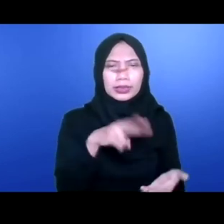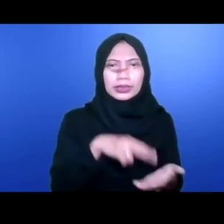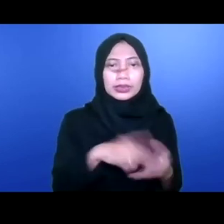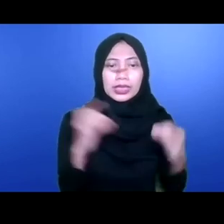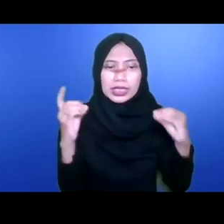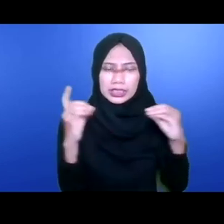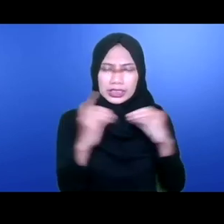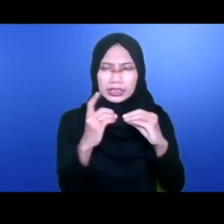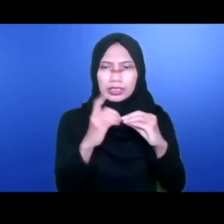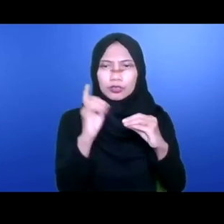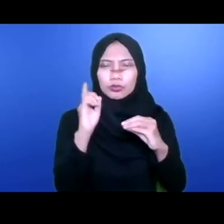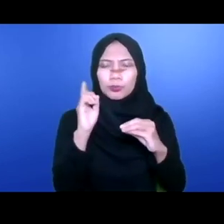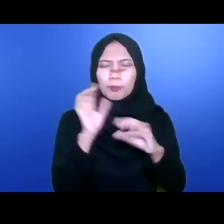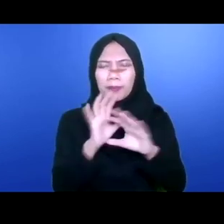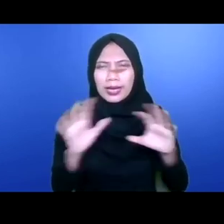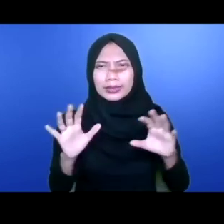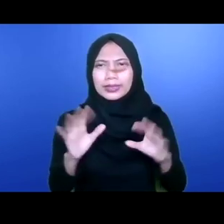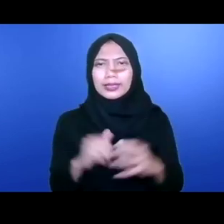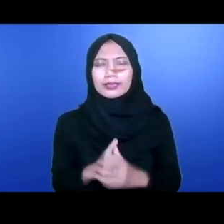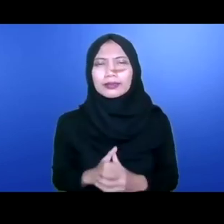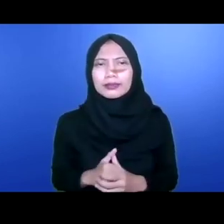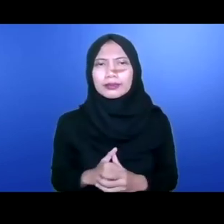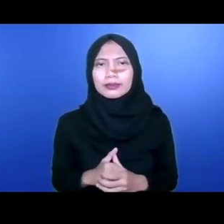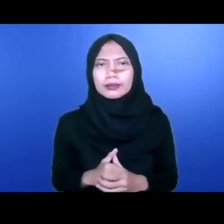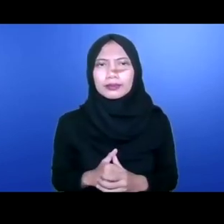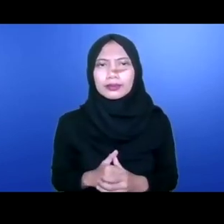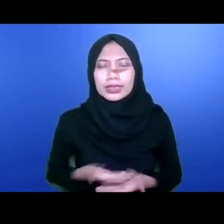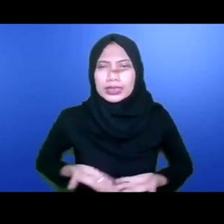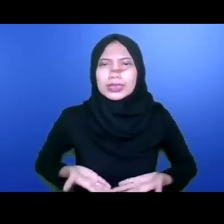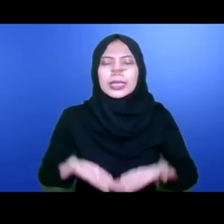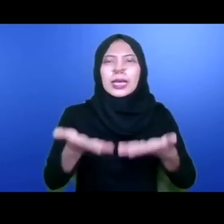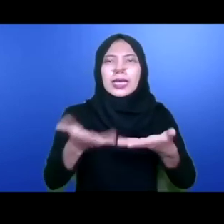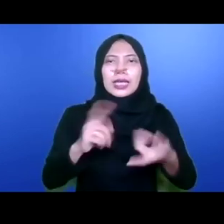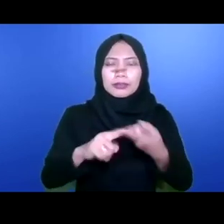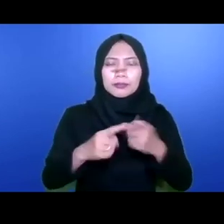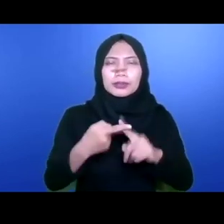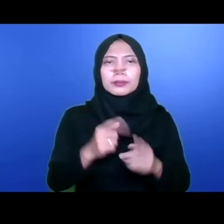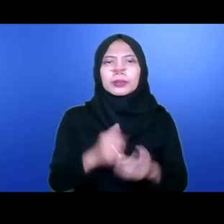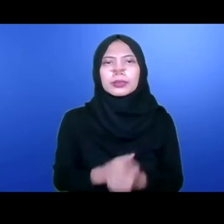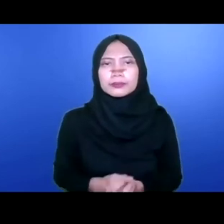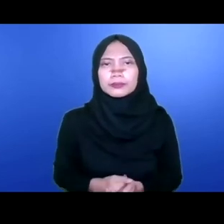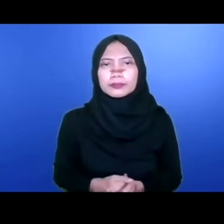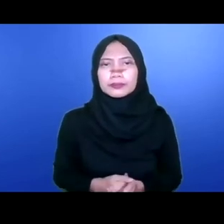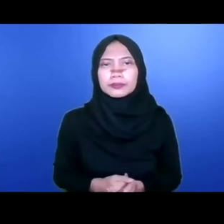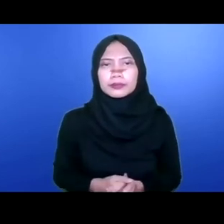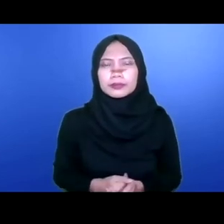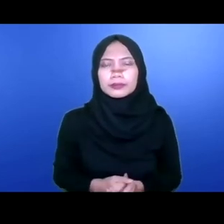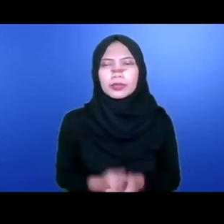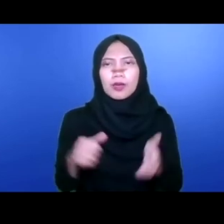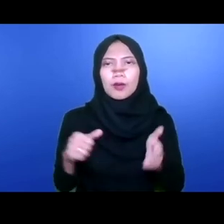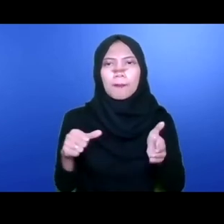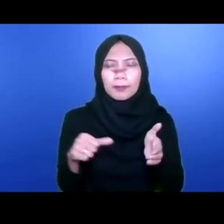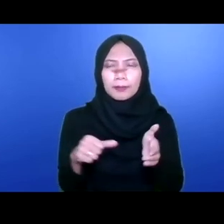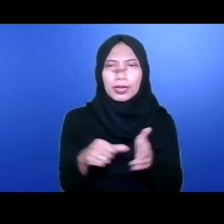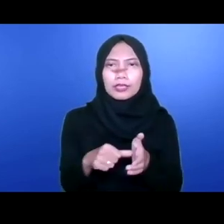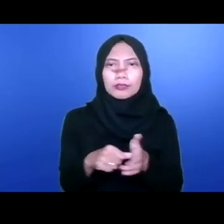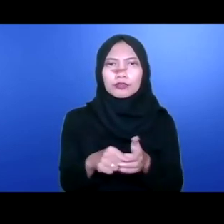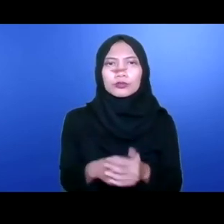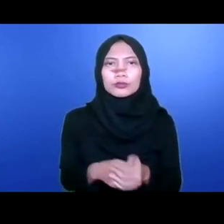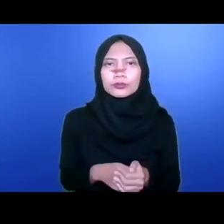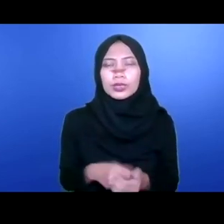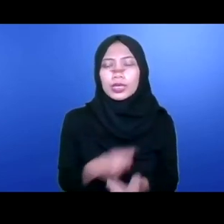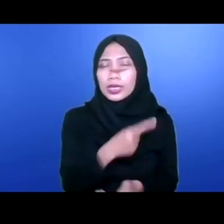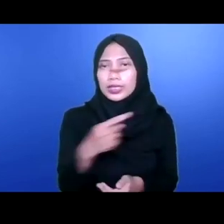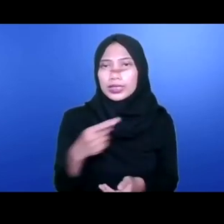omnichannel. Nah, kita kasih target teman-teman, silakan. Jadi ini membantu adopsinya. Jadi memang kita lebih